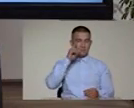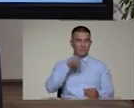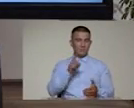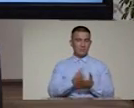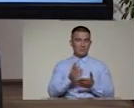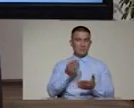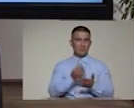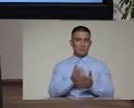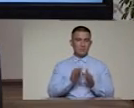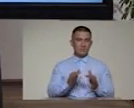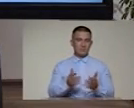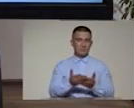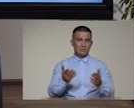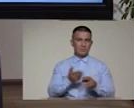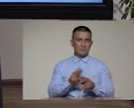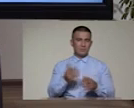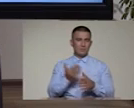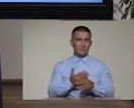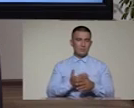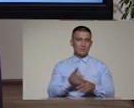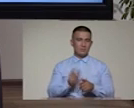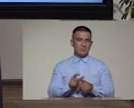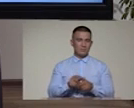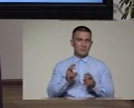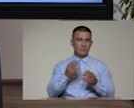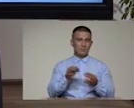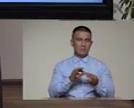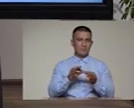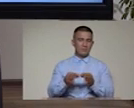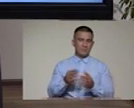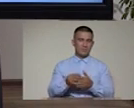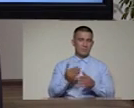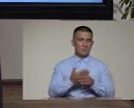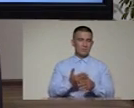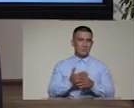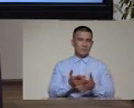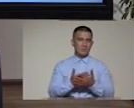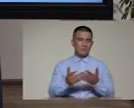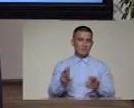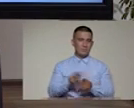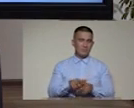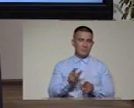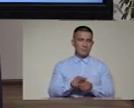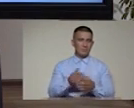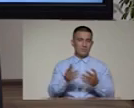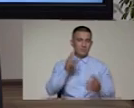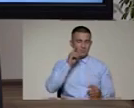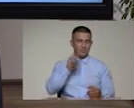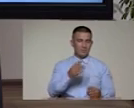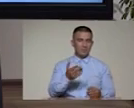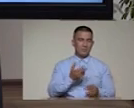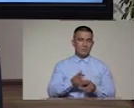aziz o'quvchilar, yordamchi so'zlarga bog'lovchi, ko'makchi, yuklama kirishini bildik.